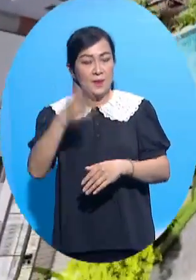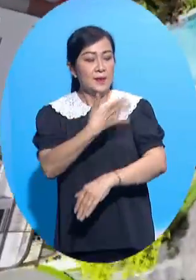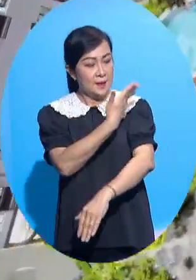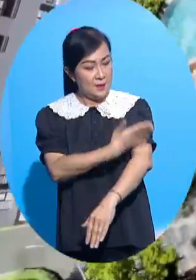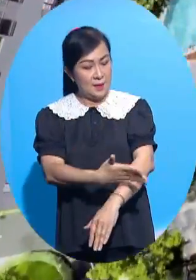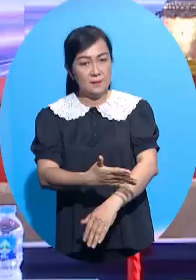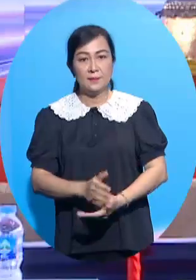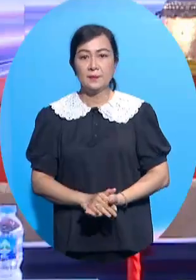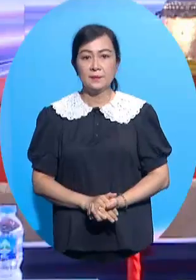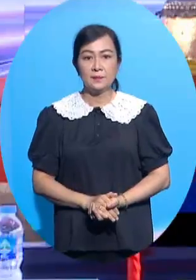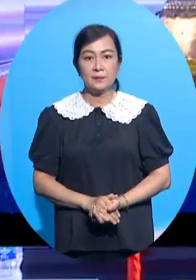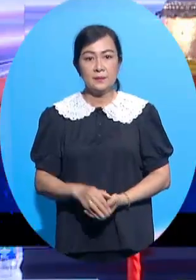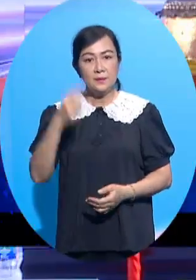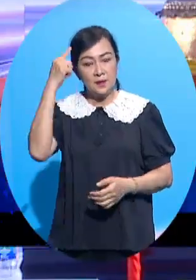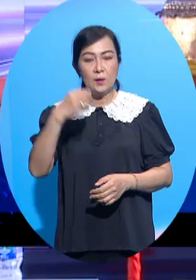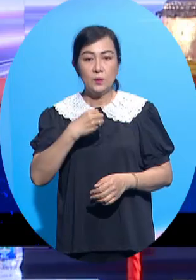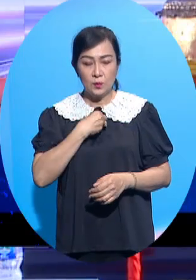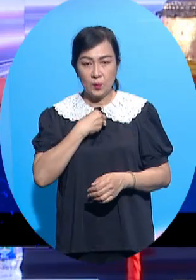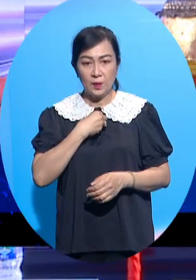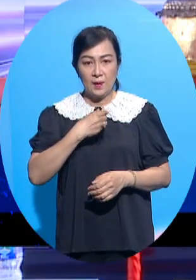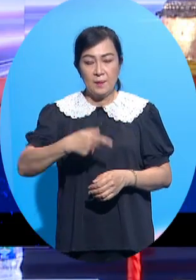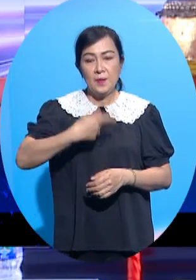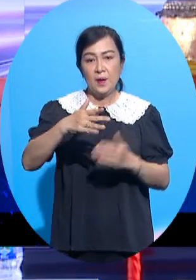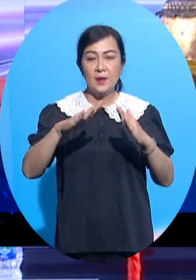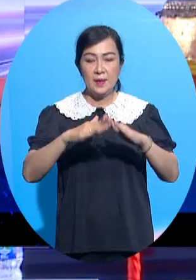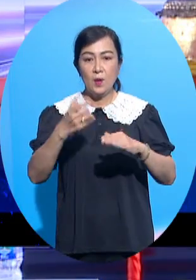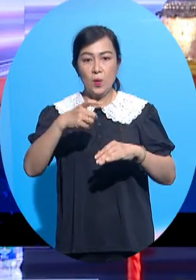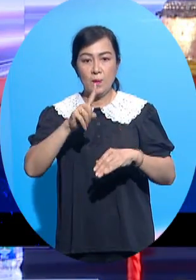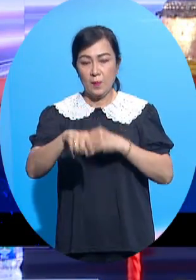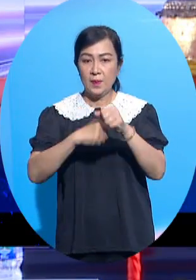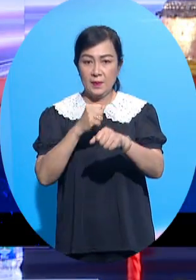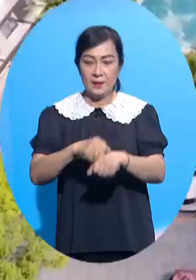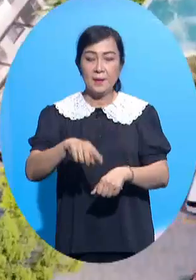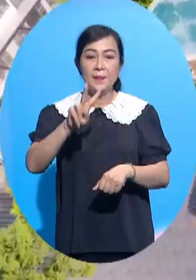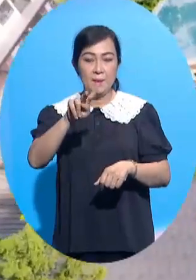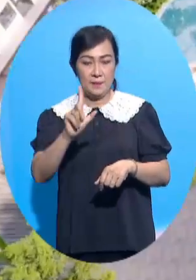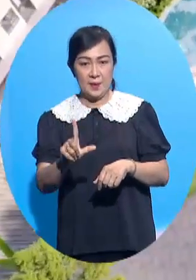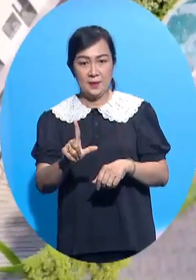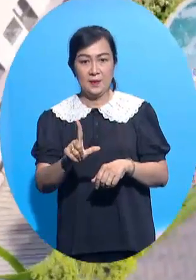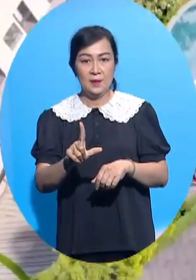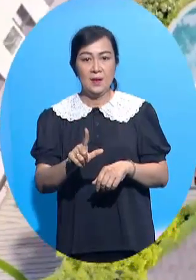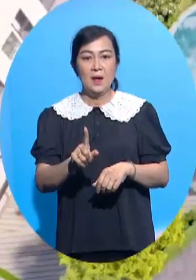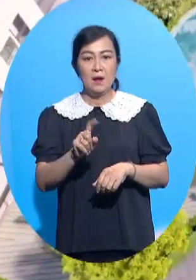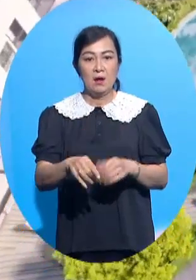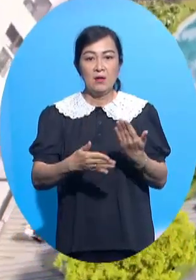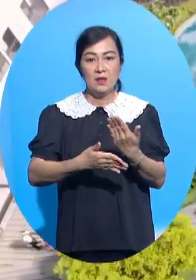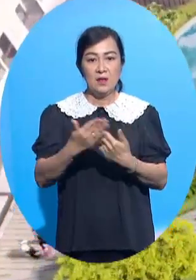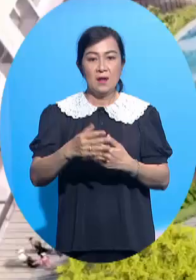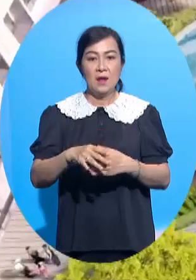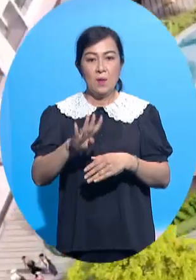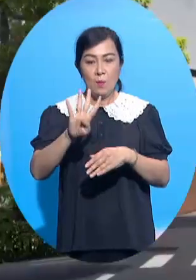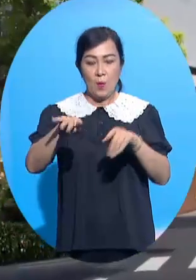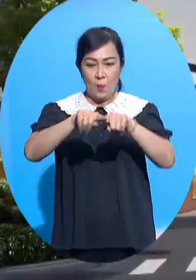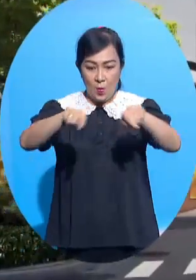lành. Dự kiến là chúng tôi sẽ hoàn thành và bàn giao nhà vào quý 1 năm 2027, gồm những cái tiện ích như là 4 hồ